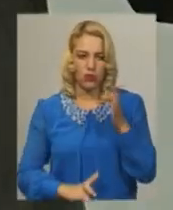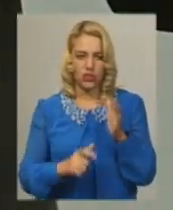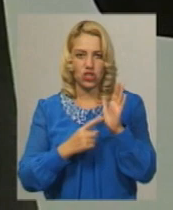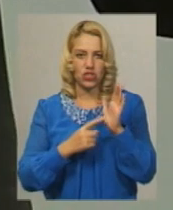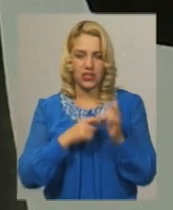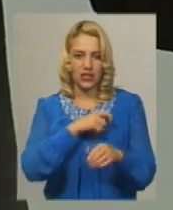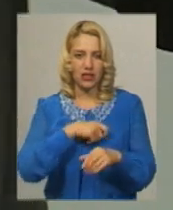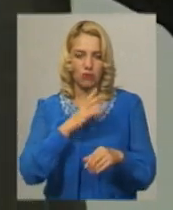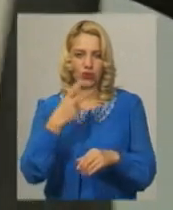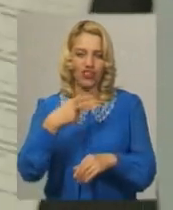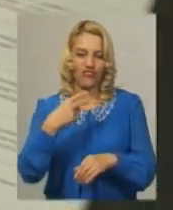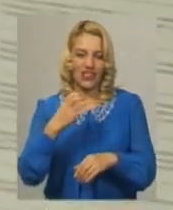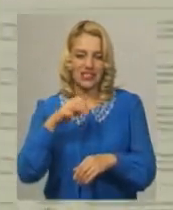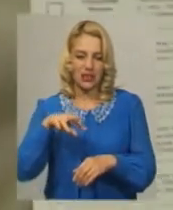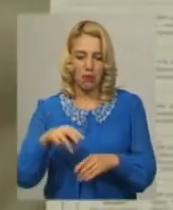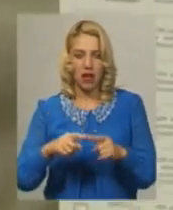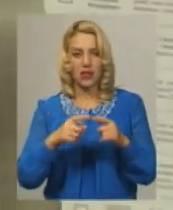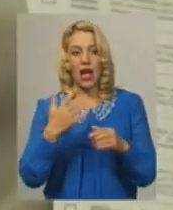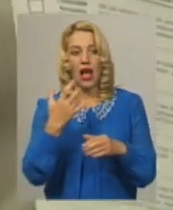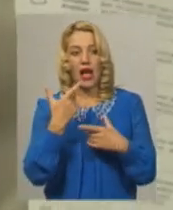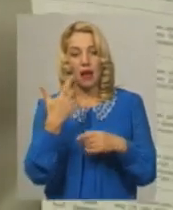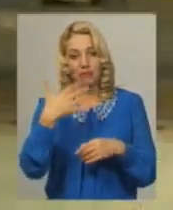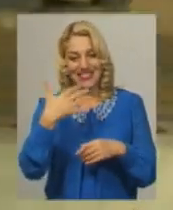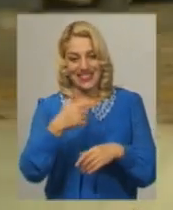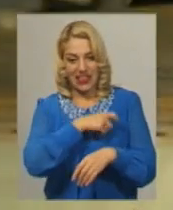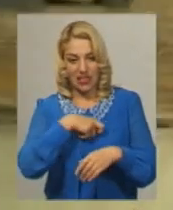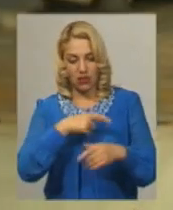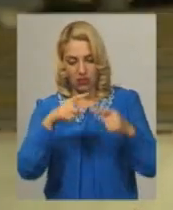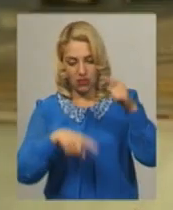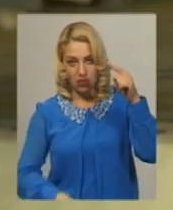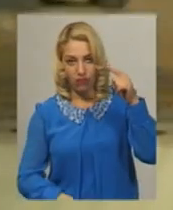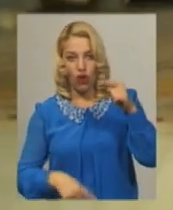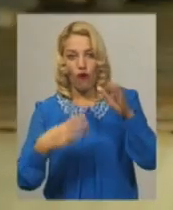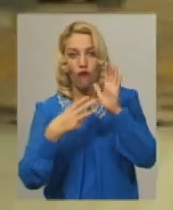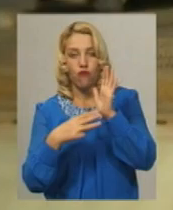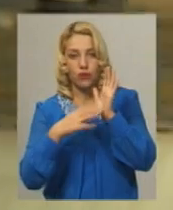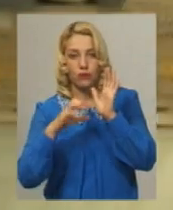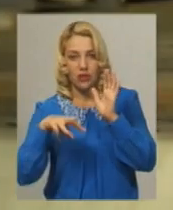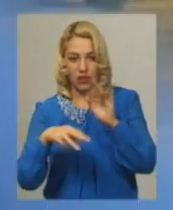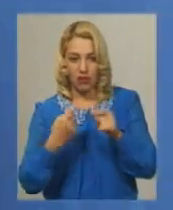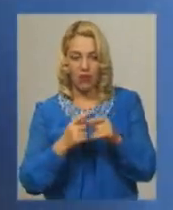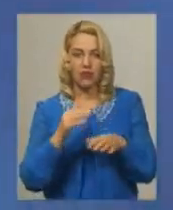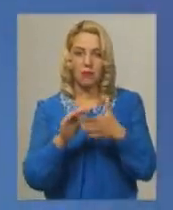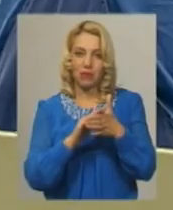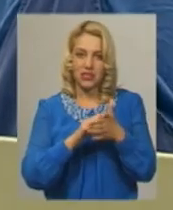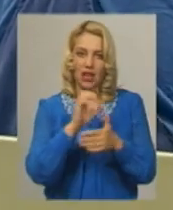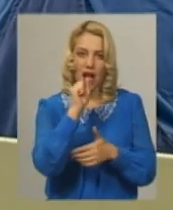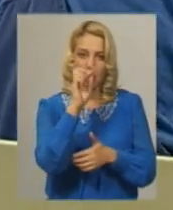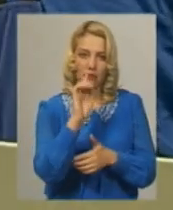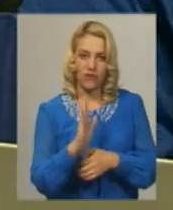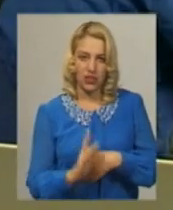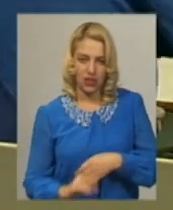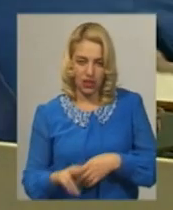буде 20 сантиметрів, найдовший – до півсотні кандидатів – 80 сантиметрів. Прізвища розміщуватимуться в алфавітному порядку. У разі повного